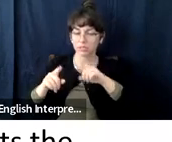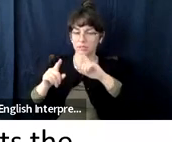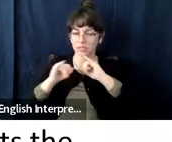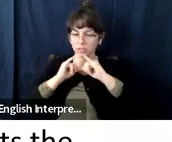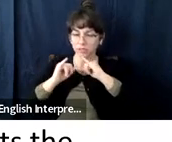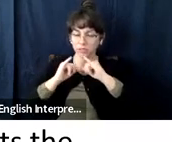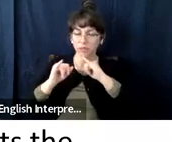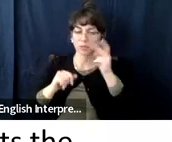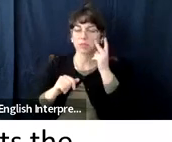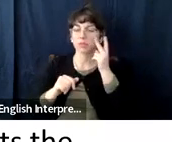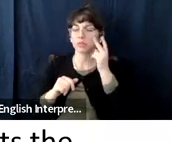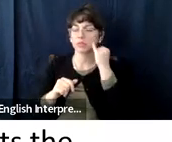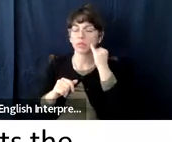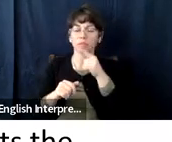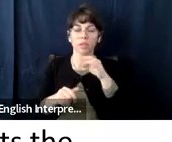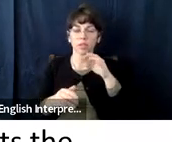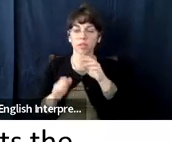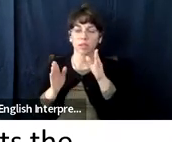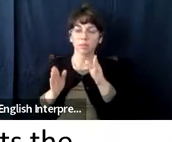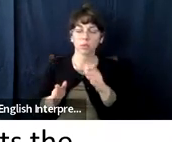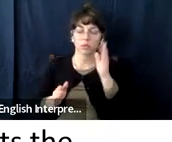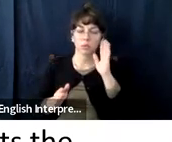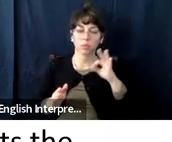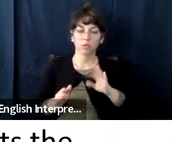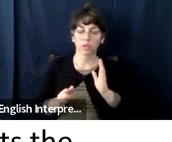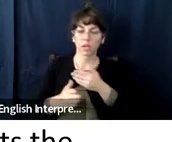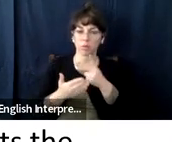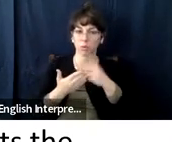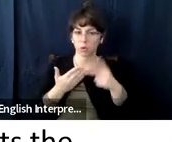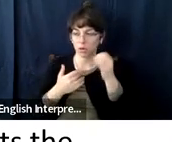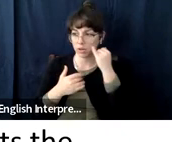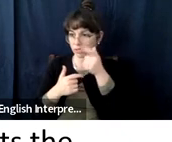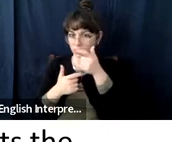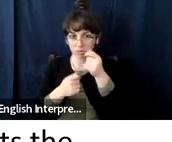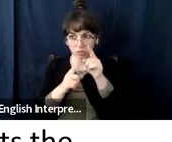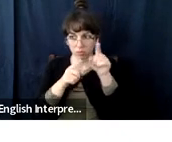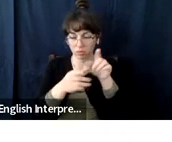would benefit from the program and whether they're interested in going to college and ultimately getting a job.